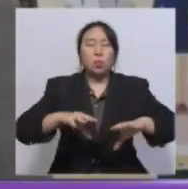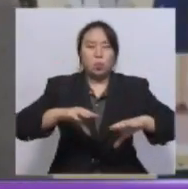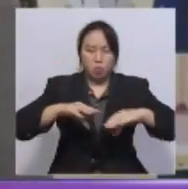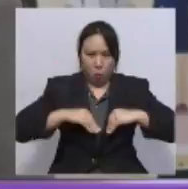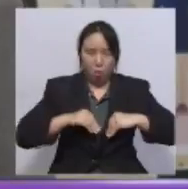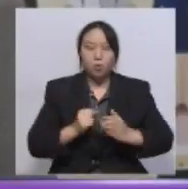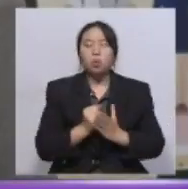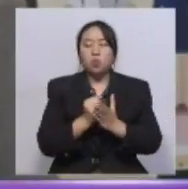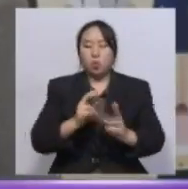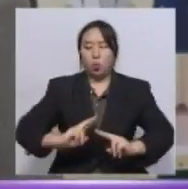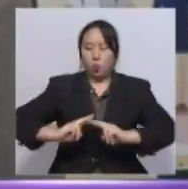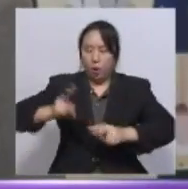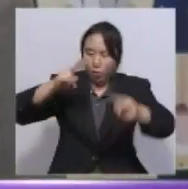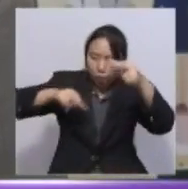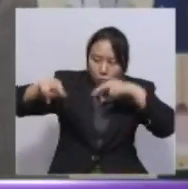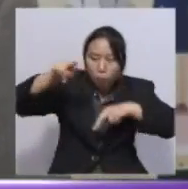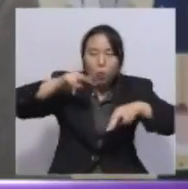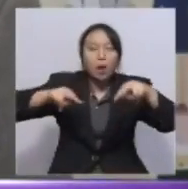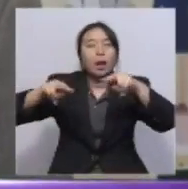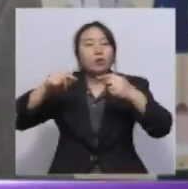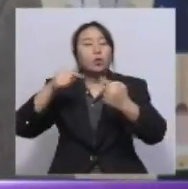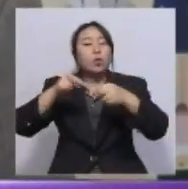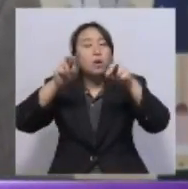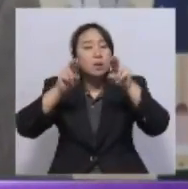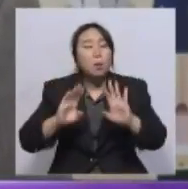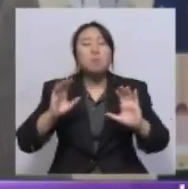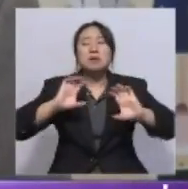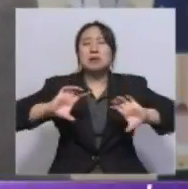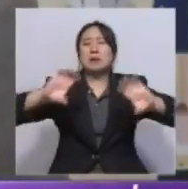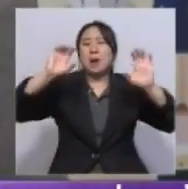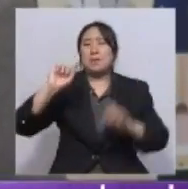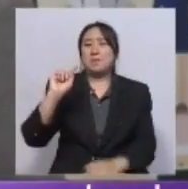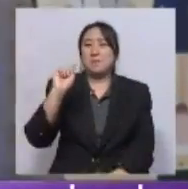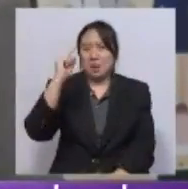ลตัวเองเนี่ยในระบบราชการแบบสมัยใหม่เนี่ย